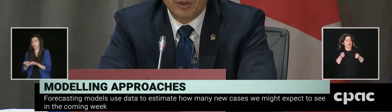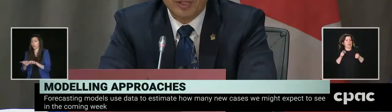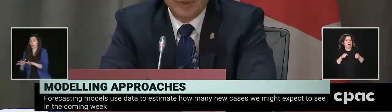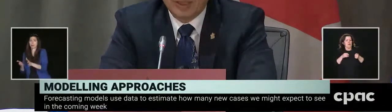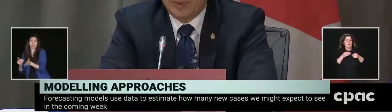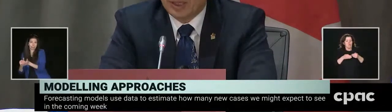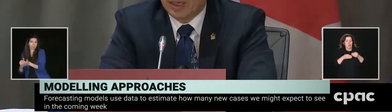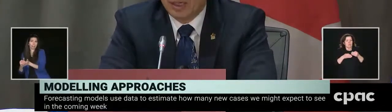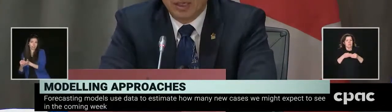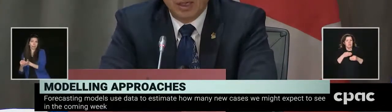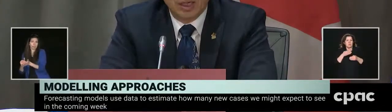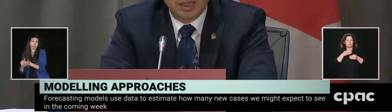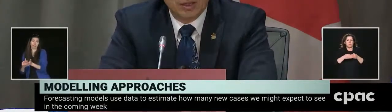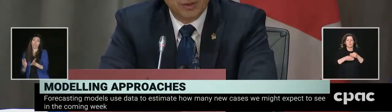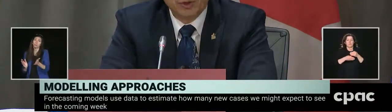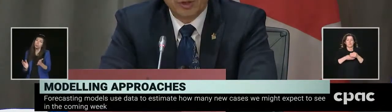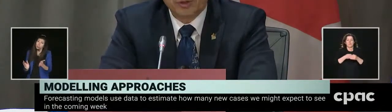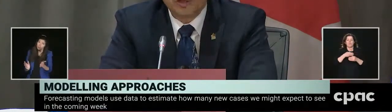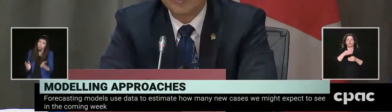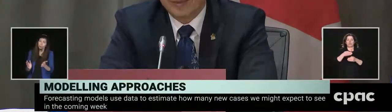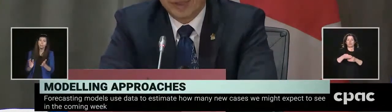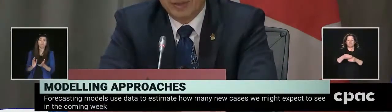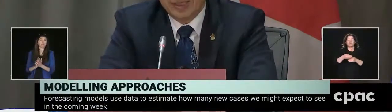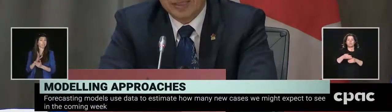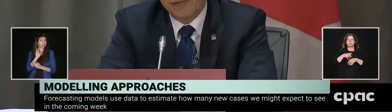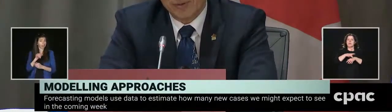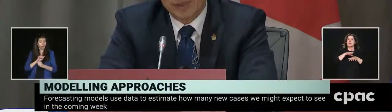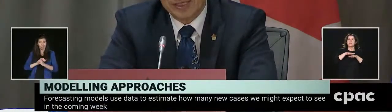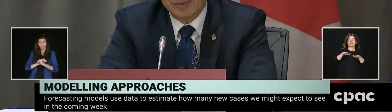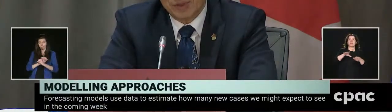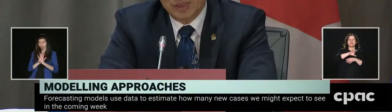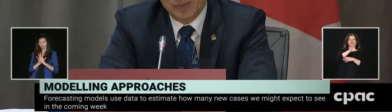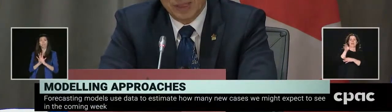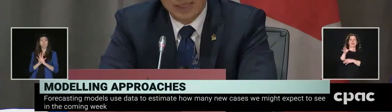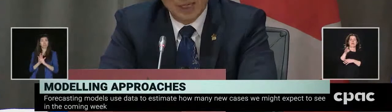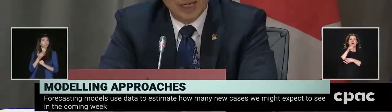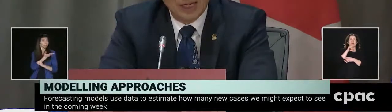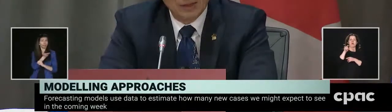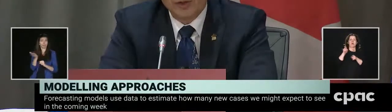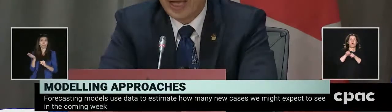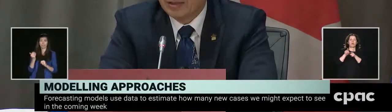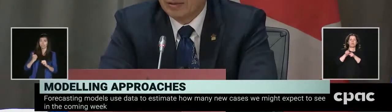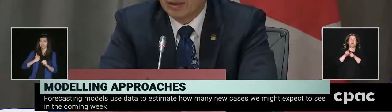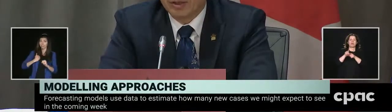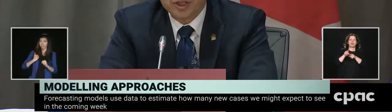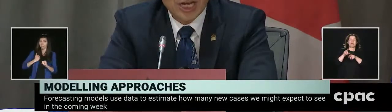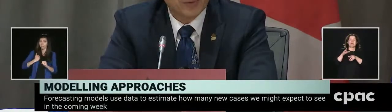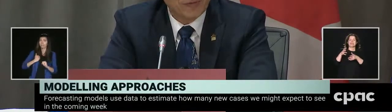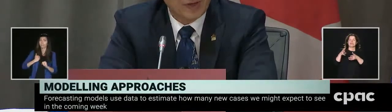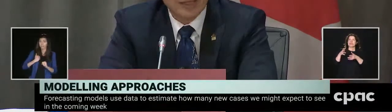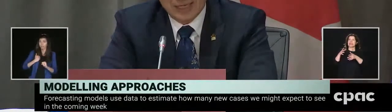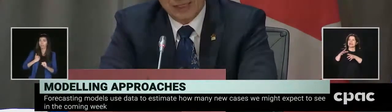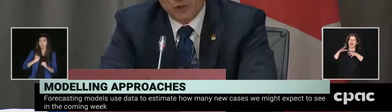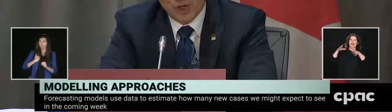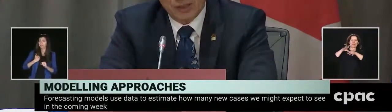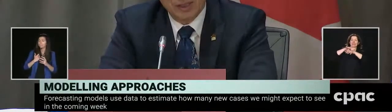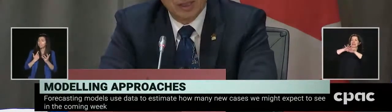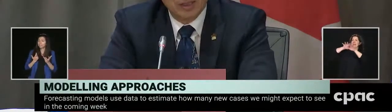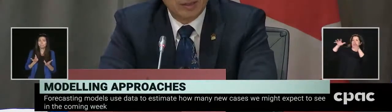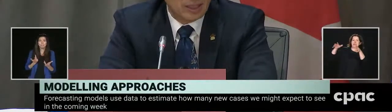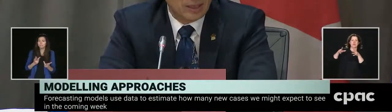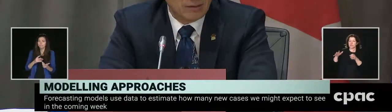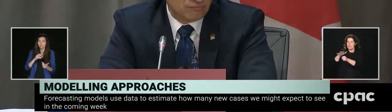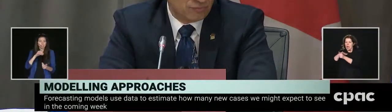c'est pas comme une épidémie, une grande épidémie, c'est vraiment des épidémies locales dans chaque province et